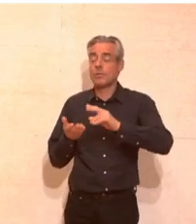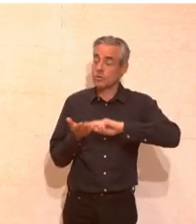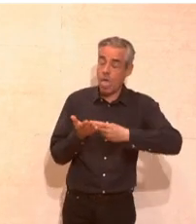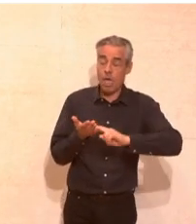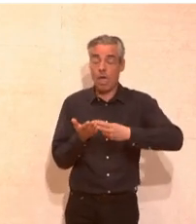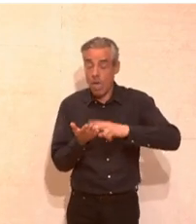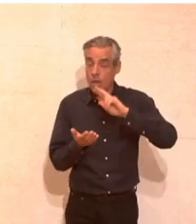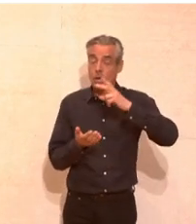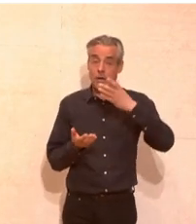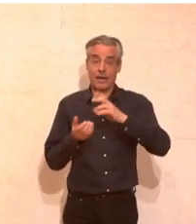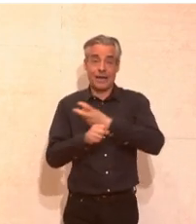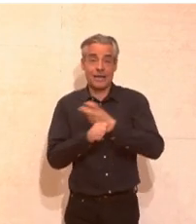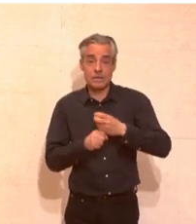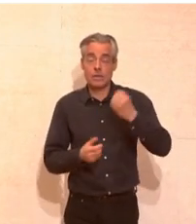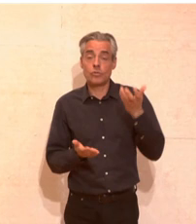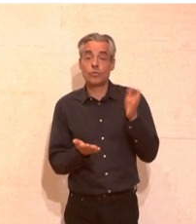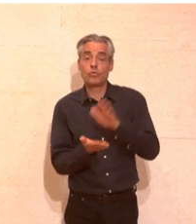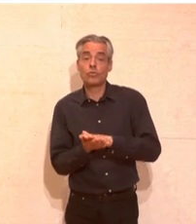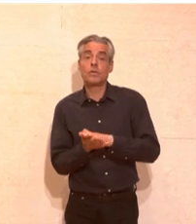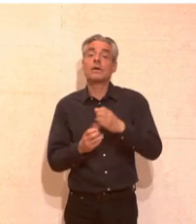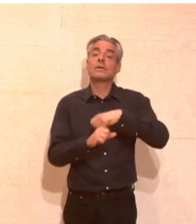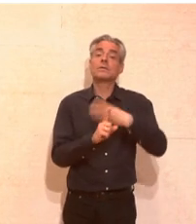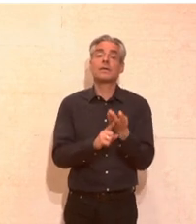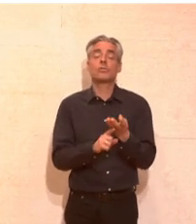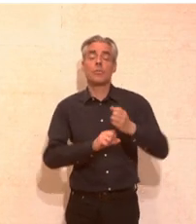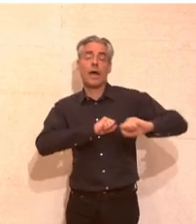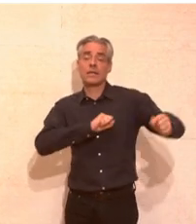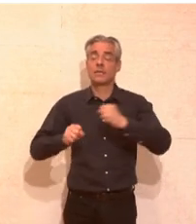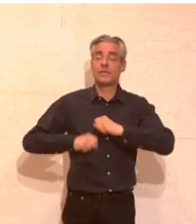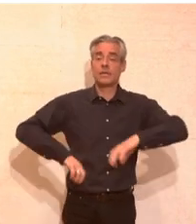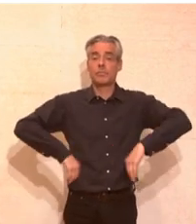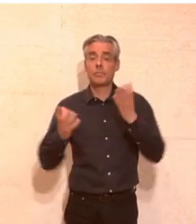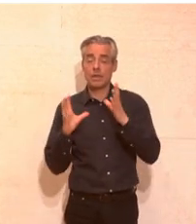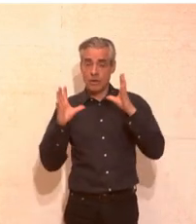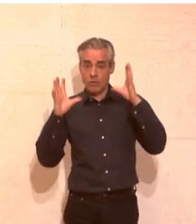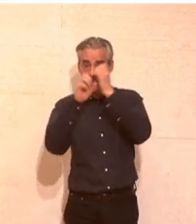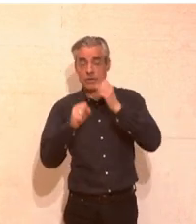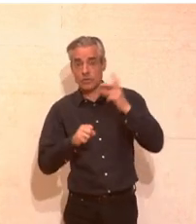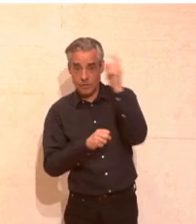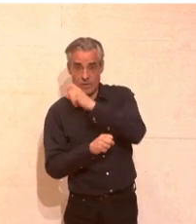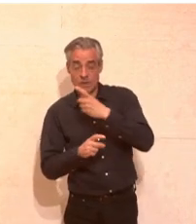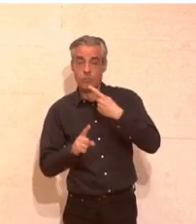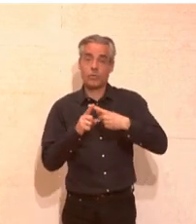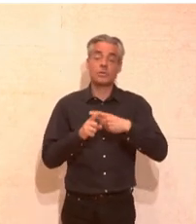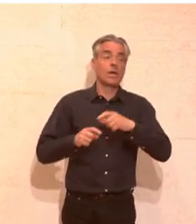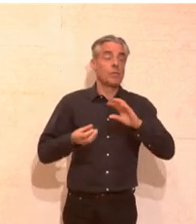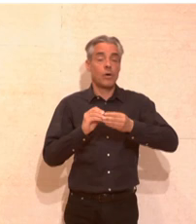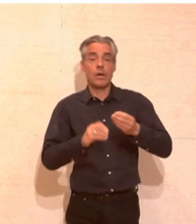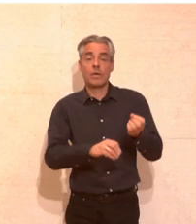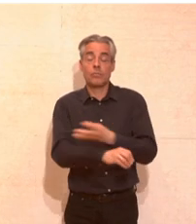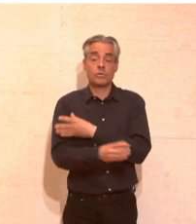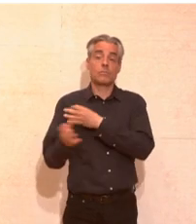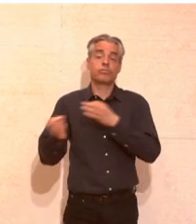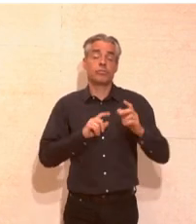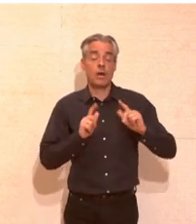avait 2 fois plus de risques d'avoir des symptômes d'hyperactivité et d'inattention, et il avait 5 fois plus de risques d'avoir des problèmes émotionnels. Et